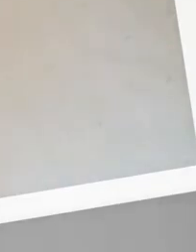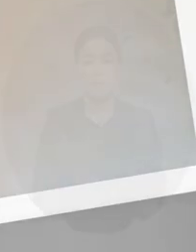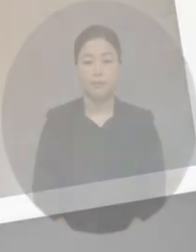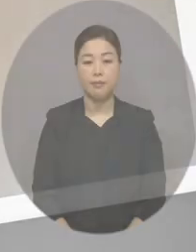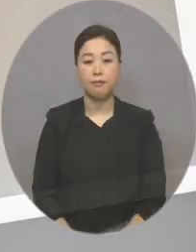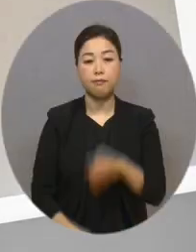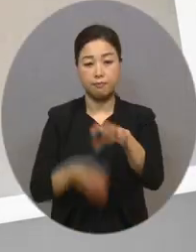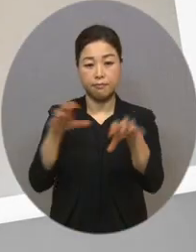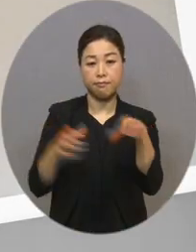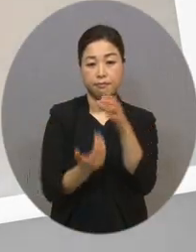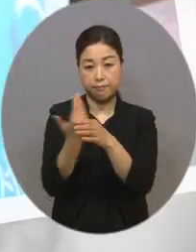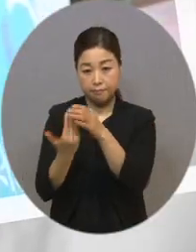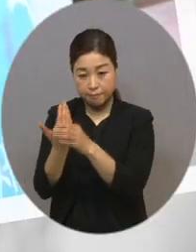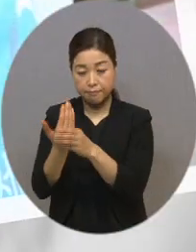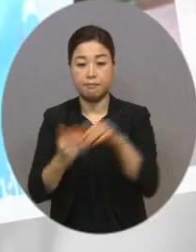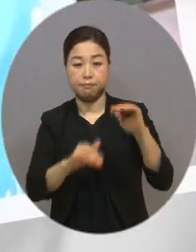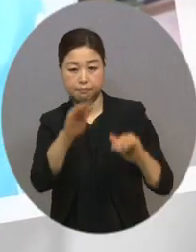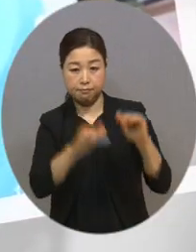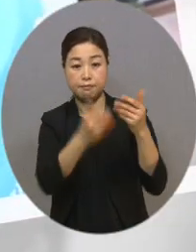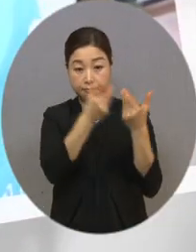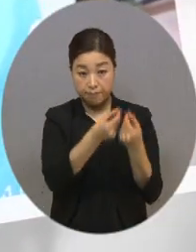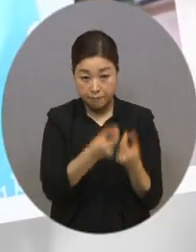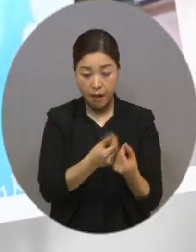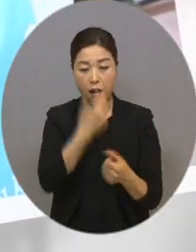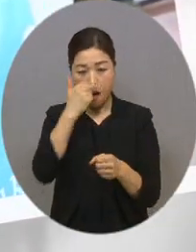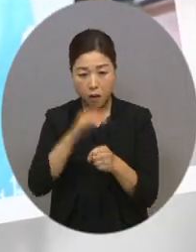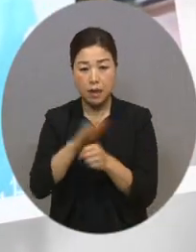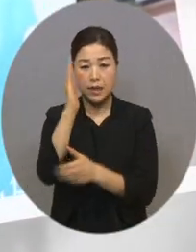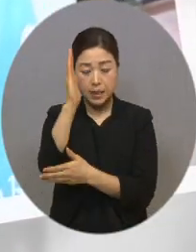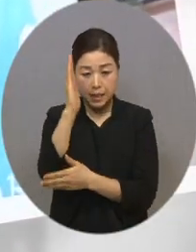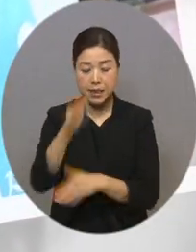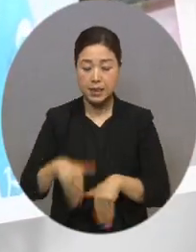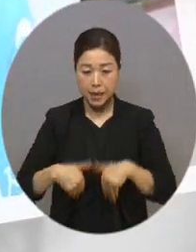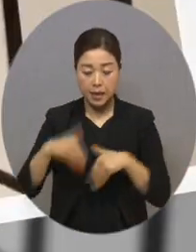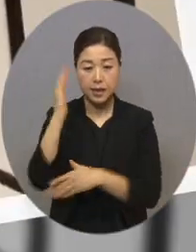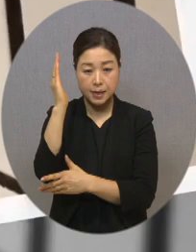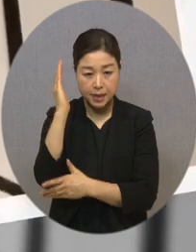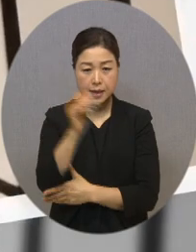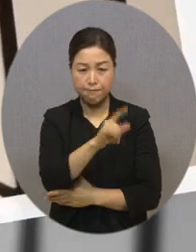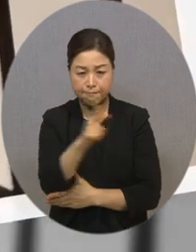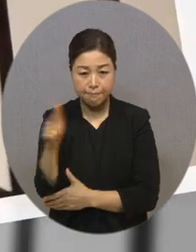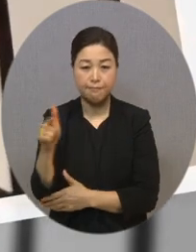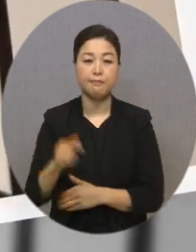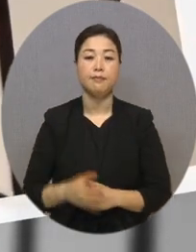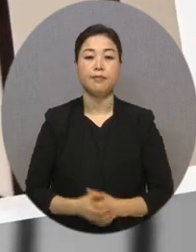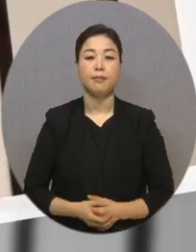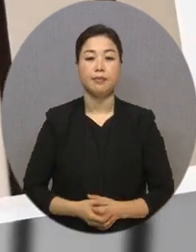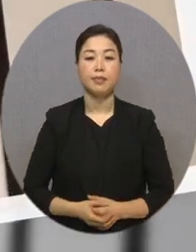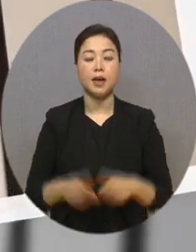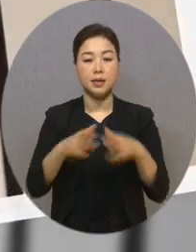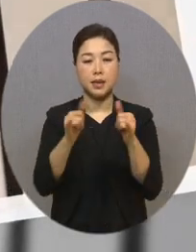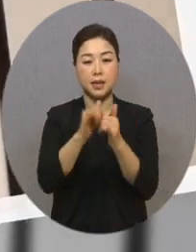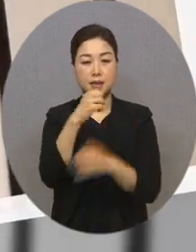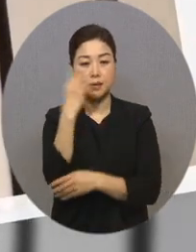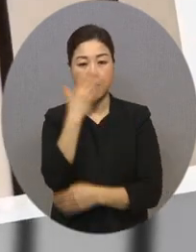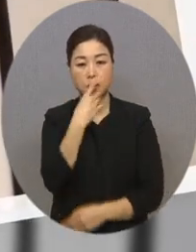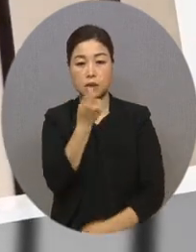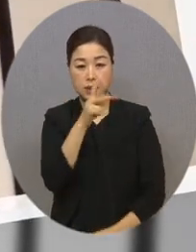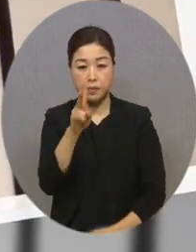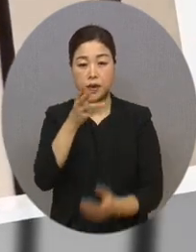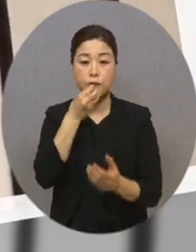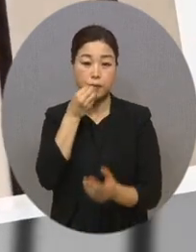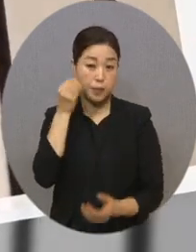우리 주변에서 일어나는 불공정한 사례부터 억울한 사연, 따뜻한 미담까지 장애인신문과 웰페어